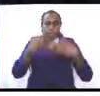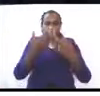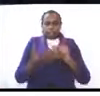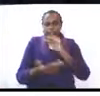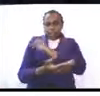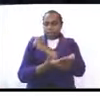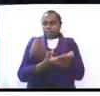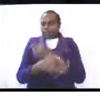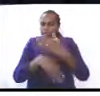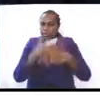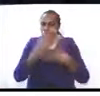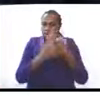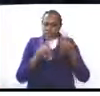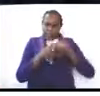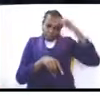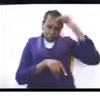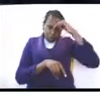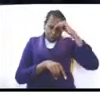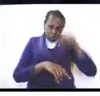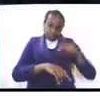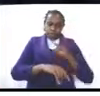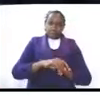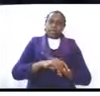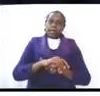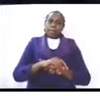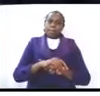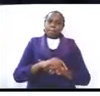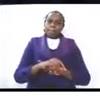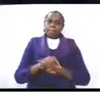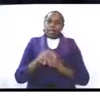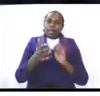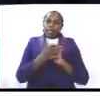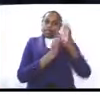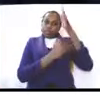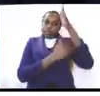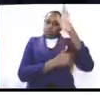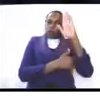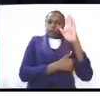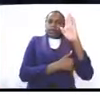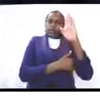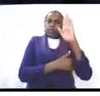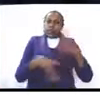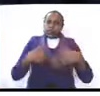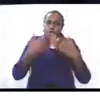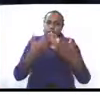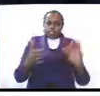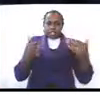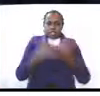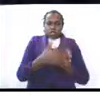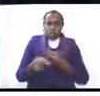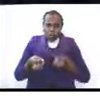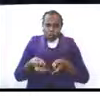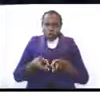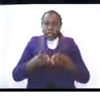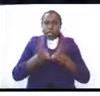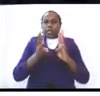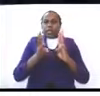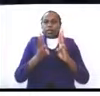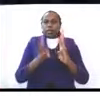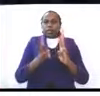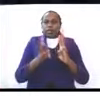neema yako na hekima yako kwa wakati huu, ili Mungu uweze kutupatia mbinu mpya za